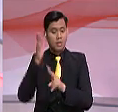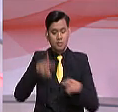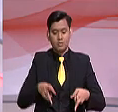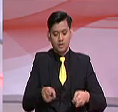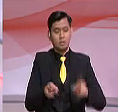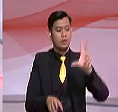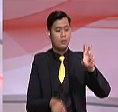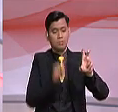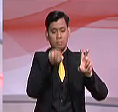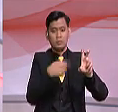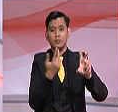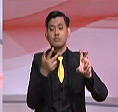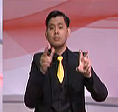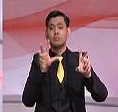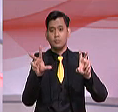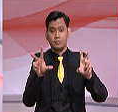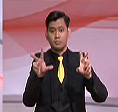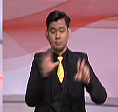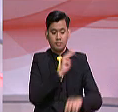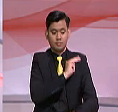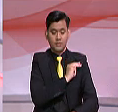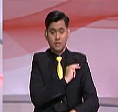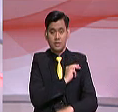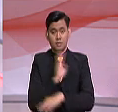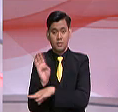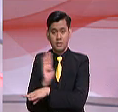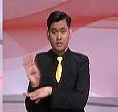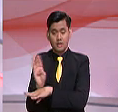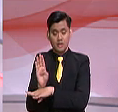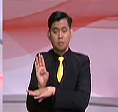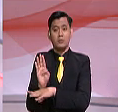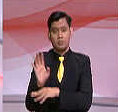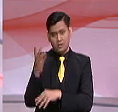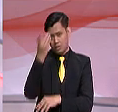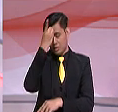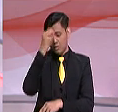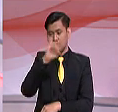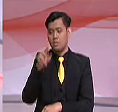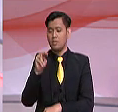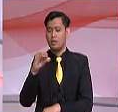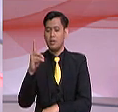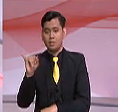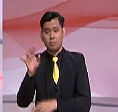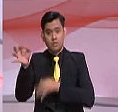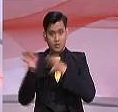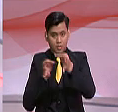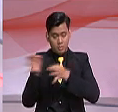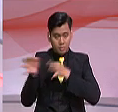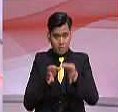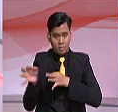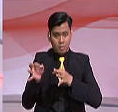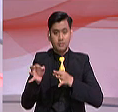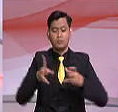mochini meski pembangunan Usahawan dan koperasi merek Datuk Sido tua Junaedi berkata pelancaran akan ditempuh n